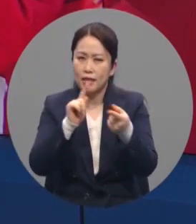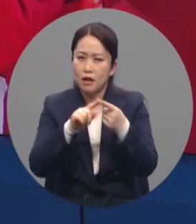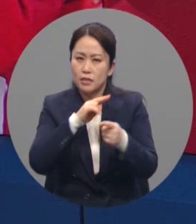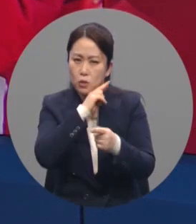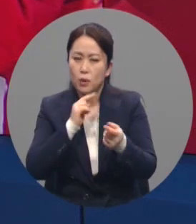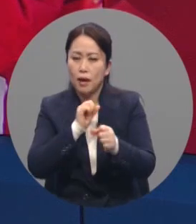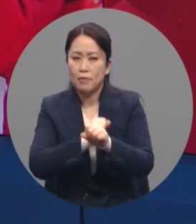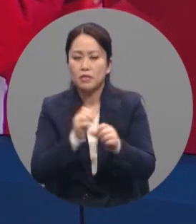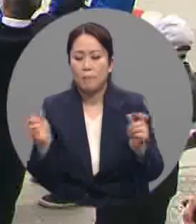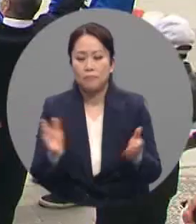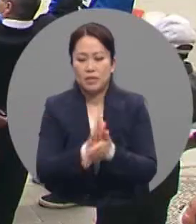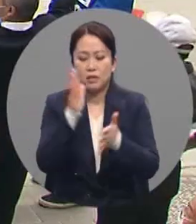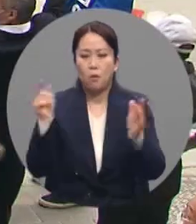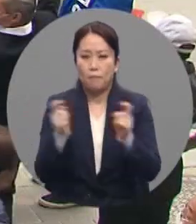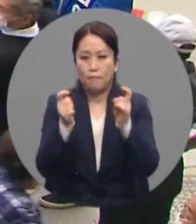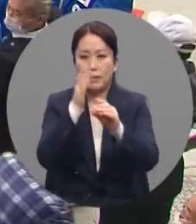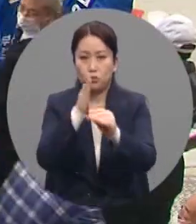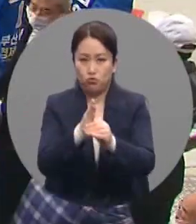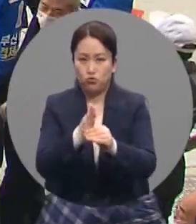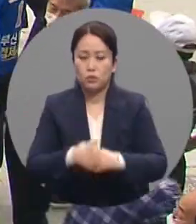기자입니다.